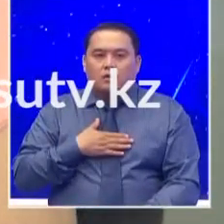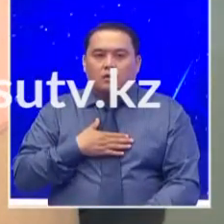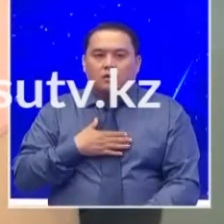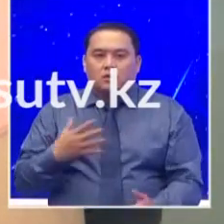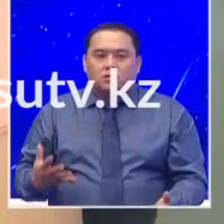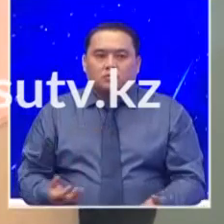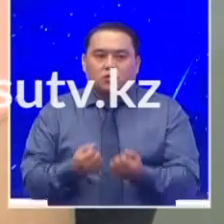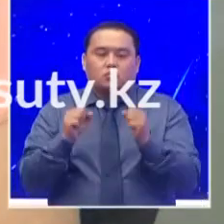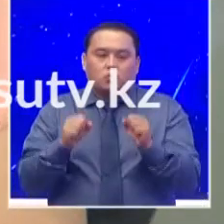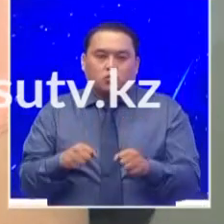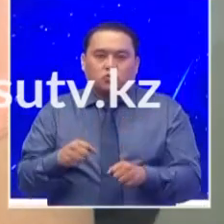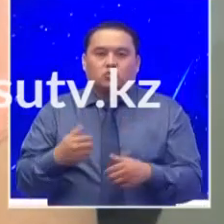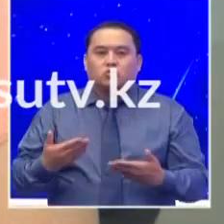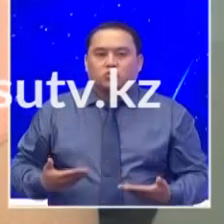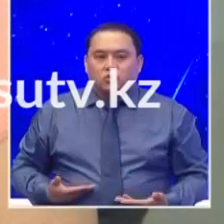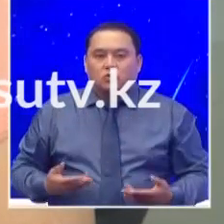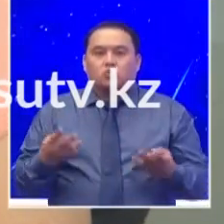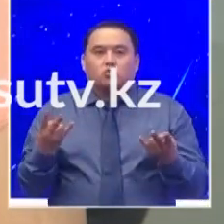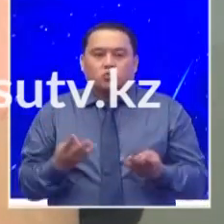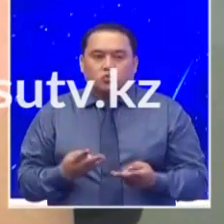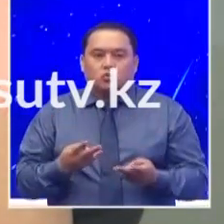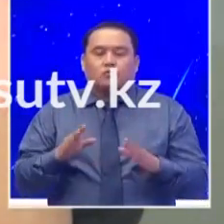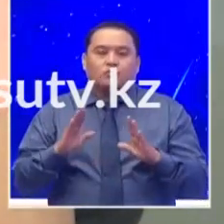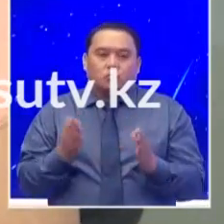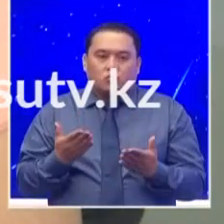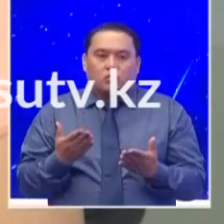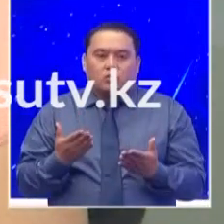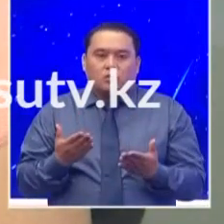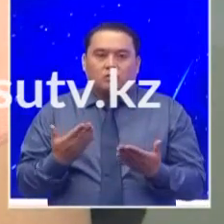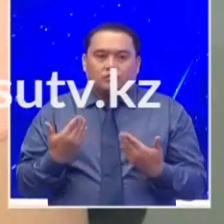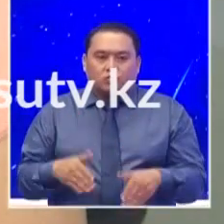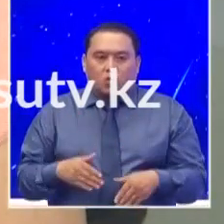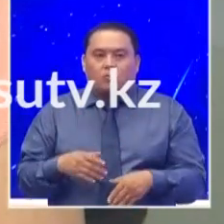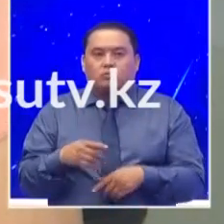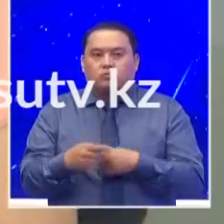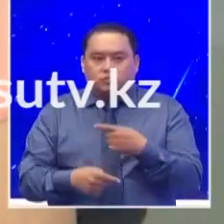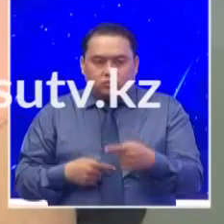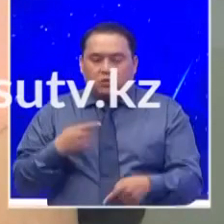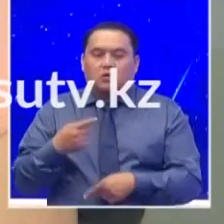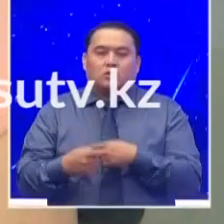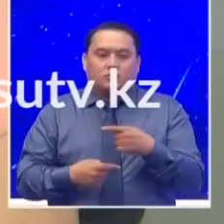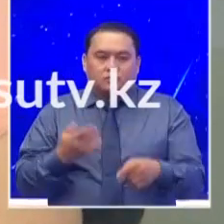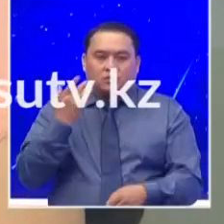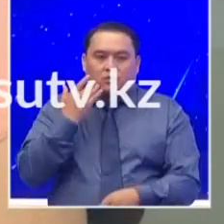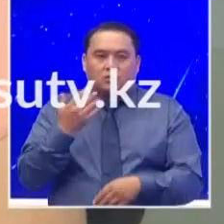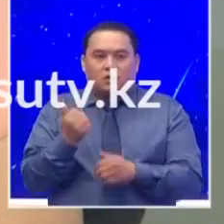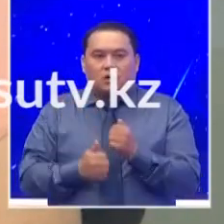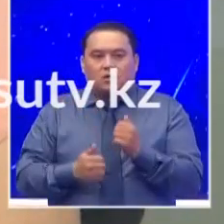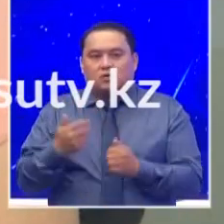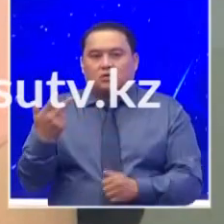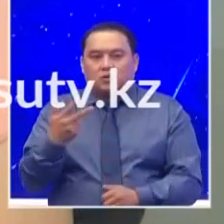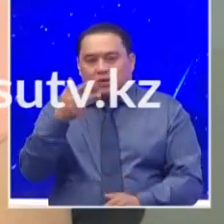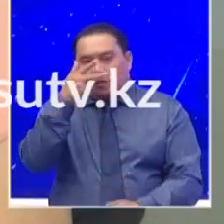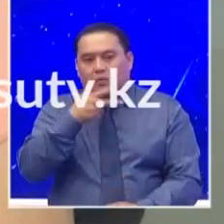спасти, может, кому-то жизнь, может, кому-то необходима кровь. И все, я стала сдавать раз в 3 месяца,